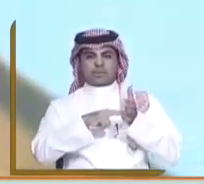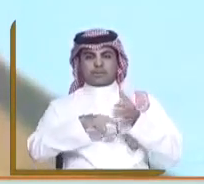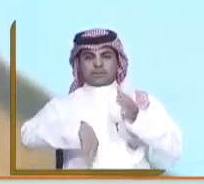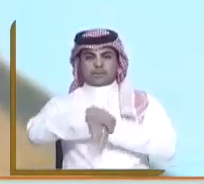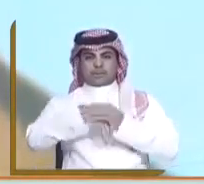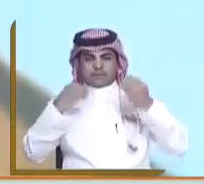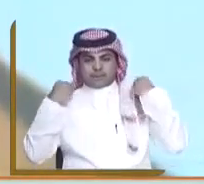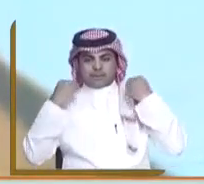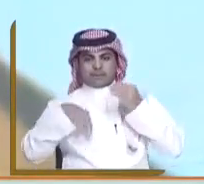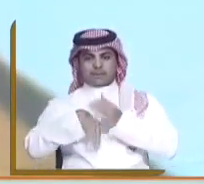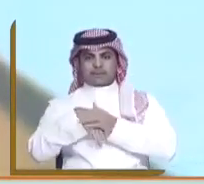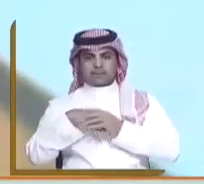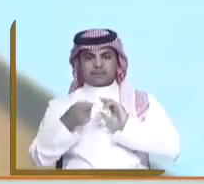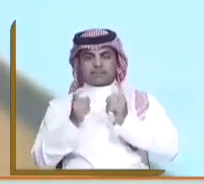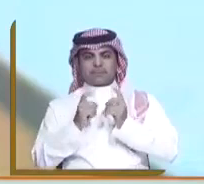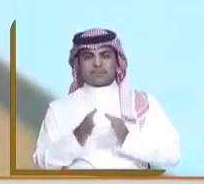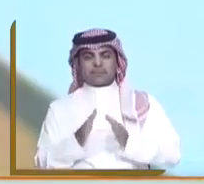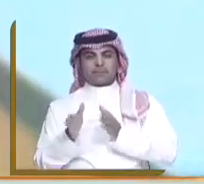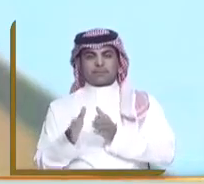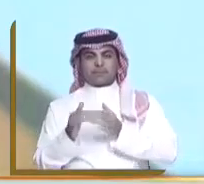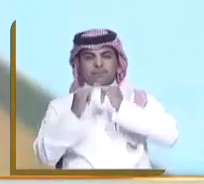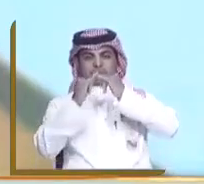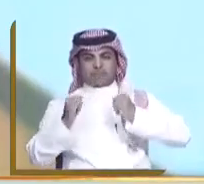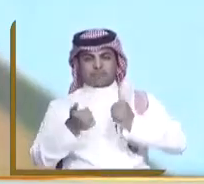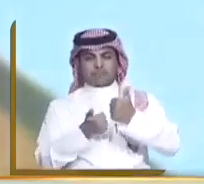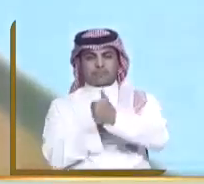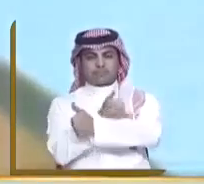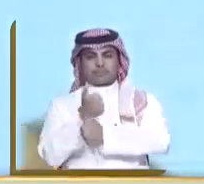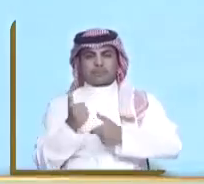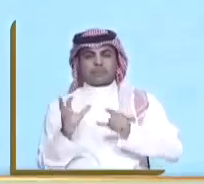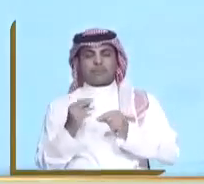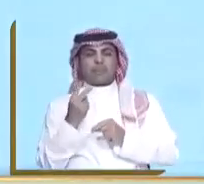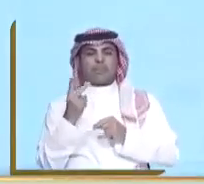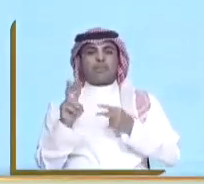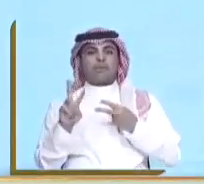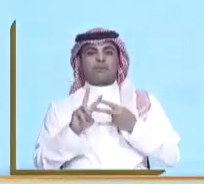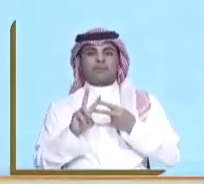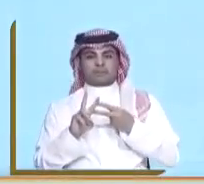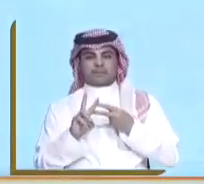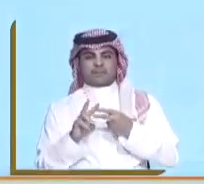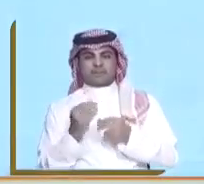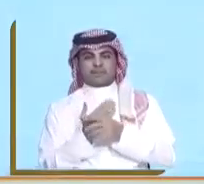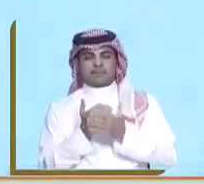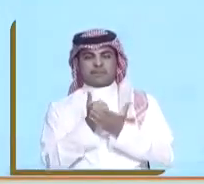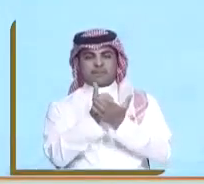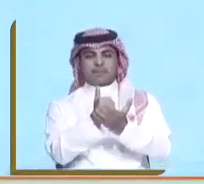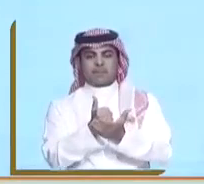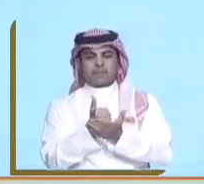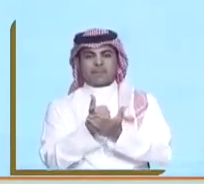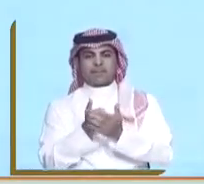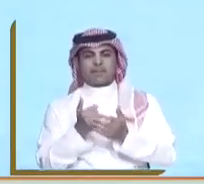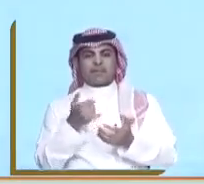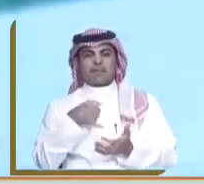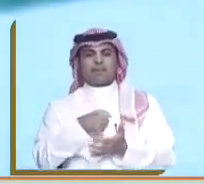لاكتشاف المواهب الكرويه كما بدات في المخيم فعاليات الاسبوع الثاني والعشرين للبرنامج التطوعي والذي